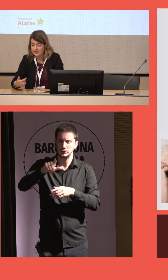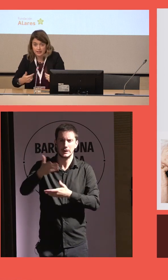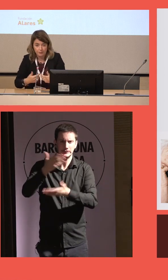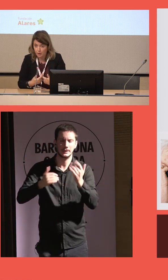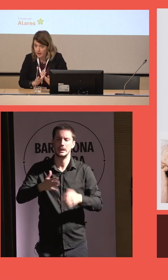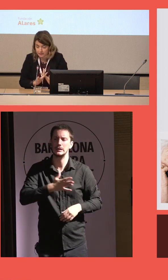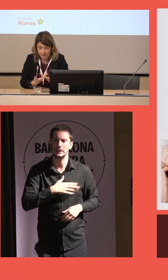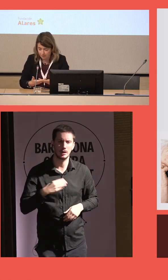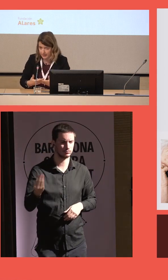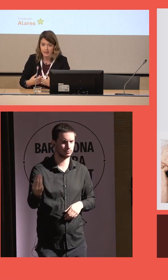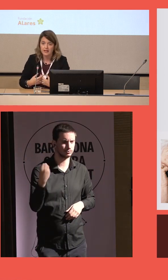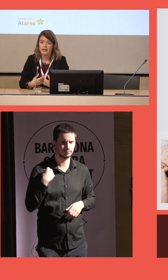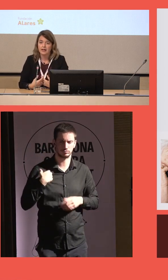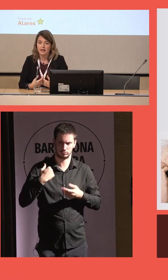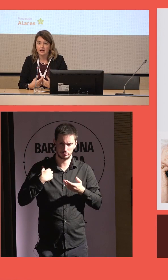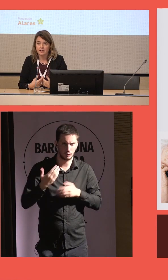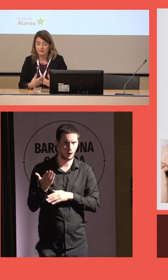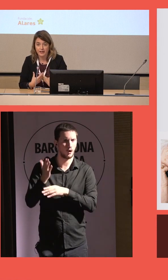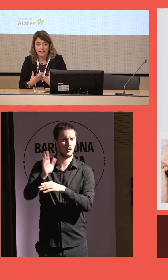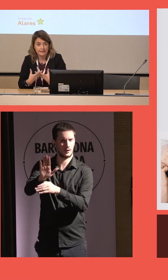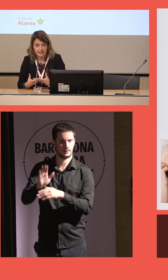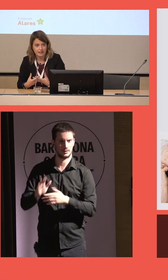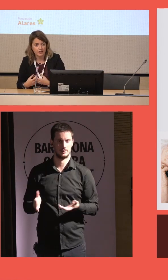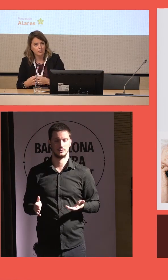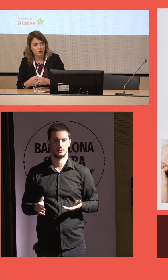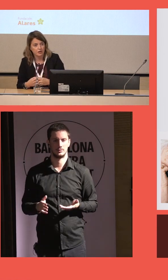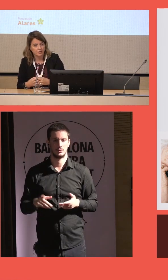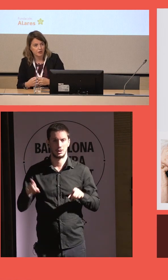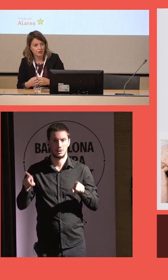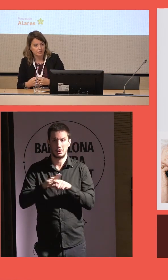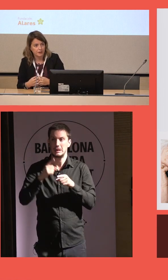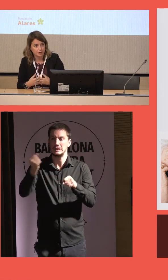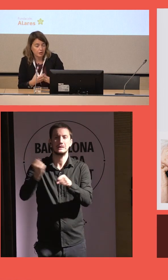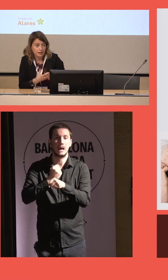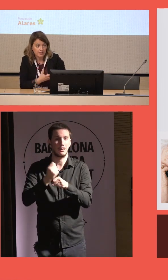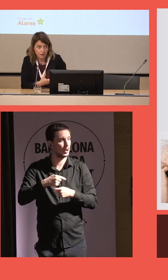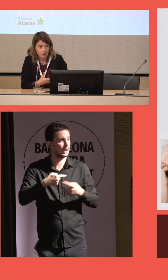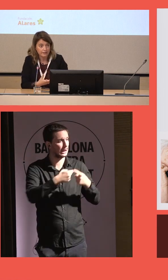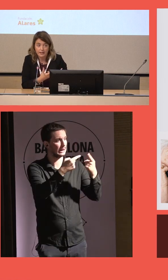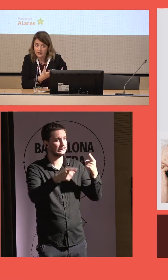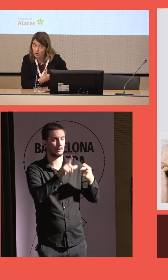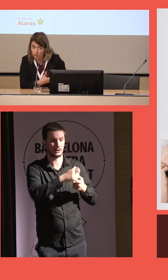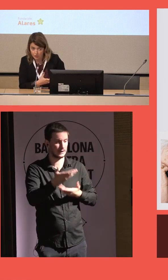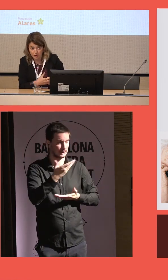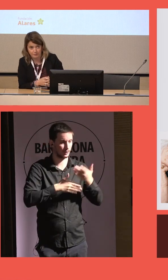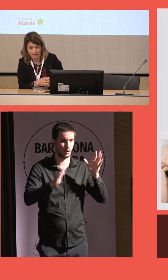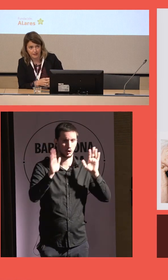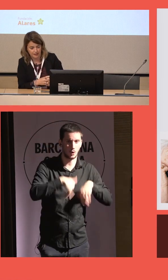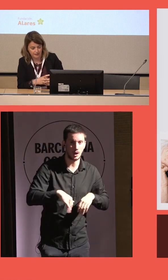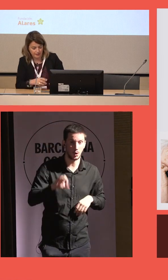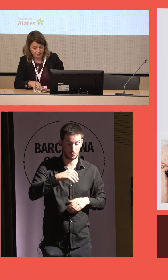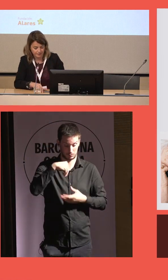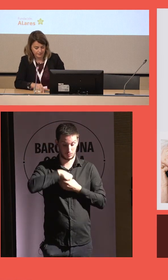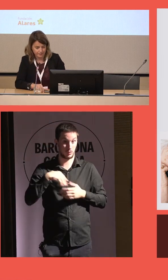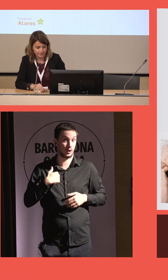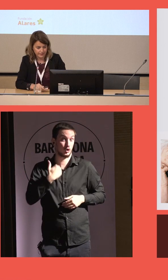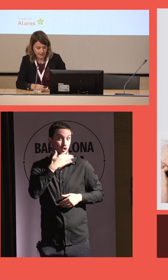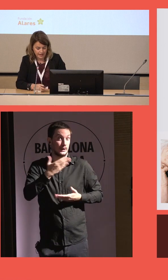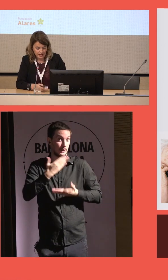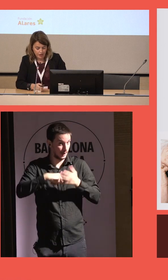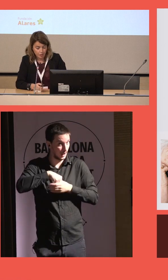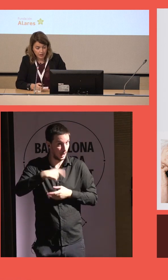discapacitat que poden evidentment fer la tasca com qualsevol persona que no la tingui o que no sàpiga que la tingui